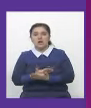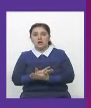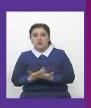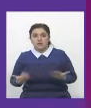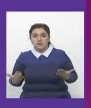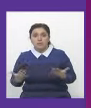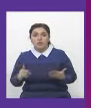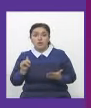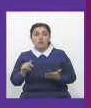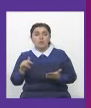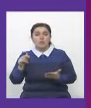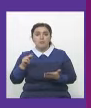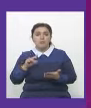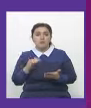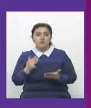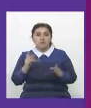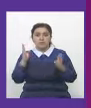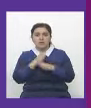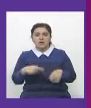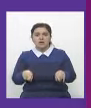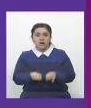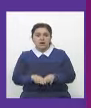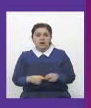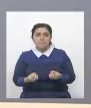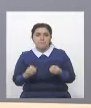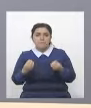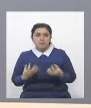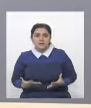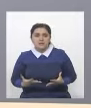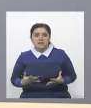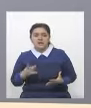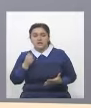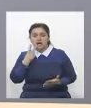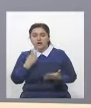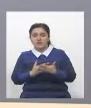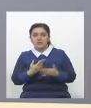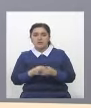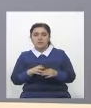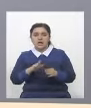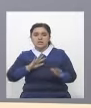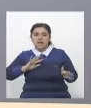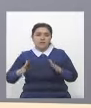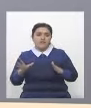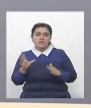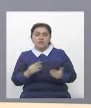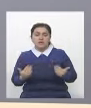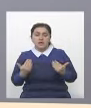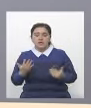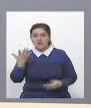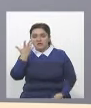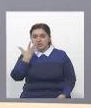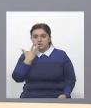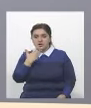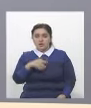разнообразна. У Пушкина природа такая простая, на вид засверкала всеми яркими